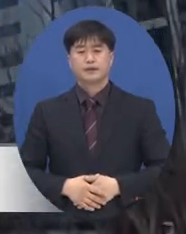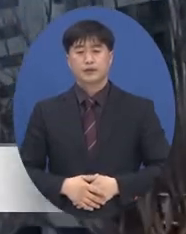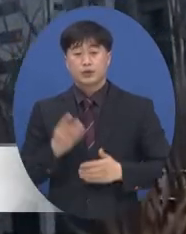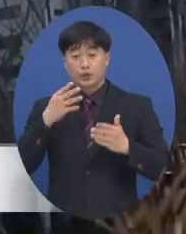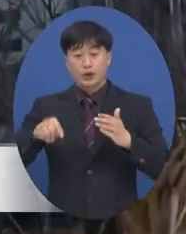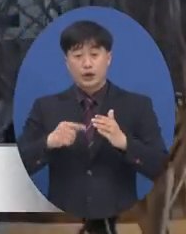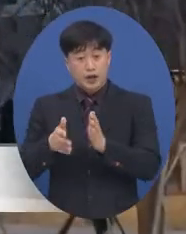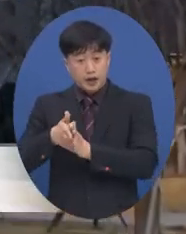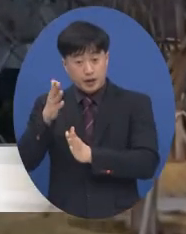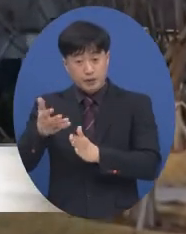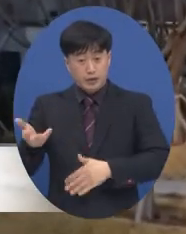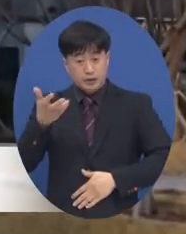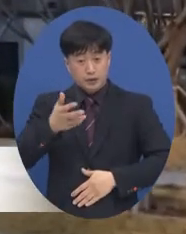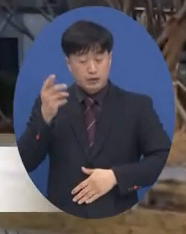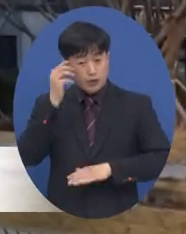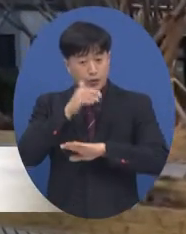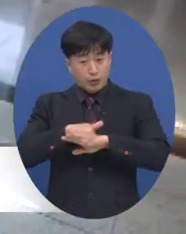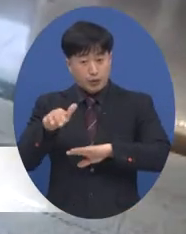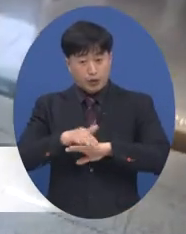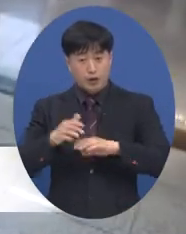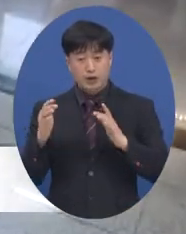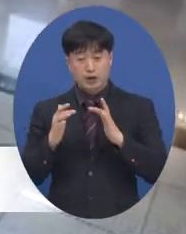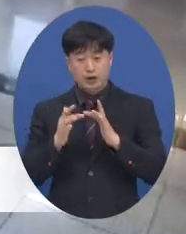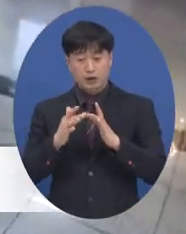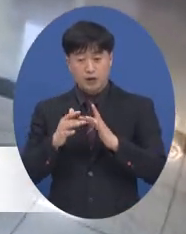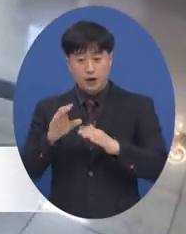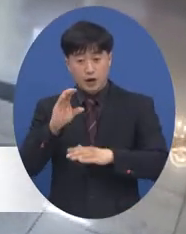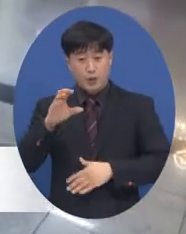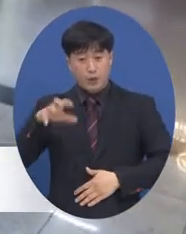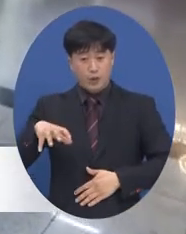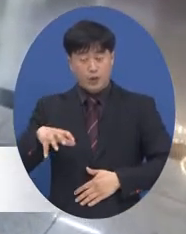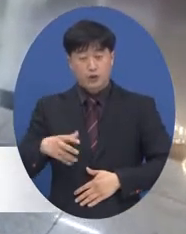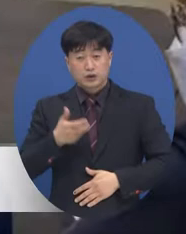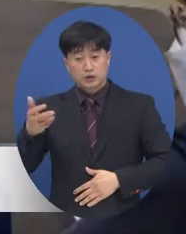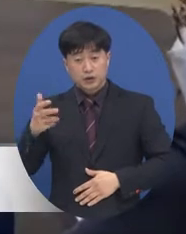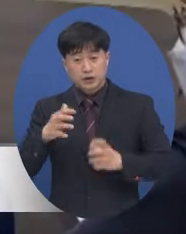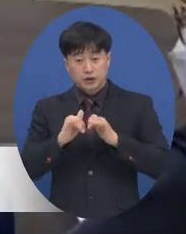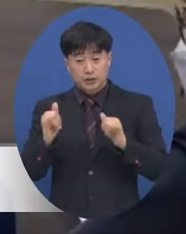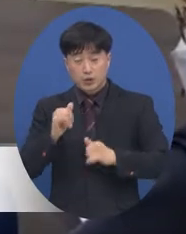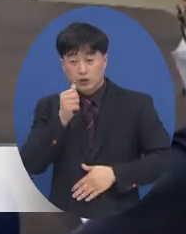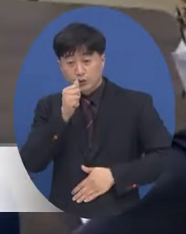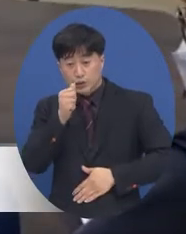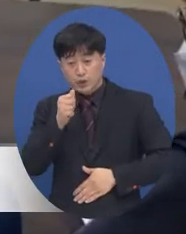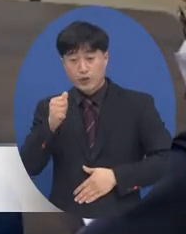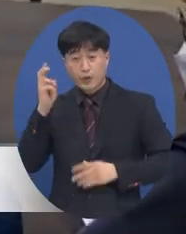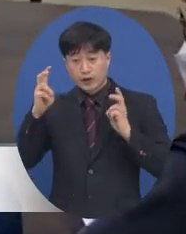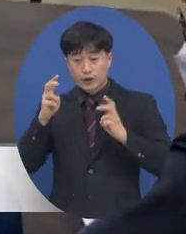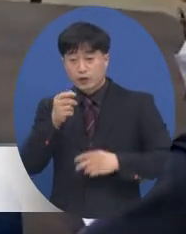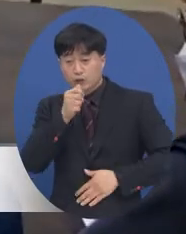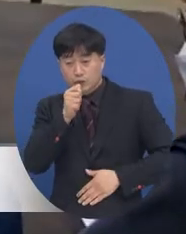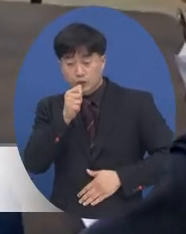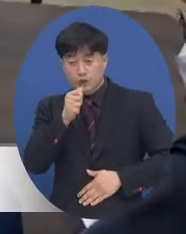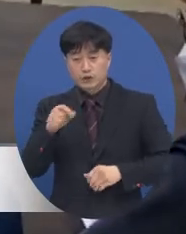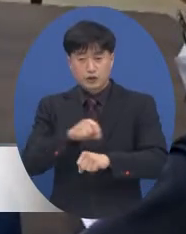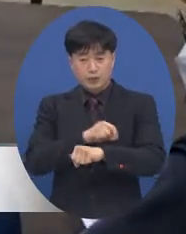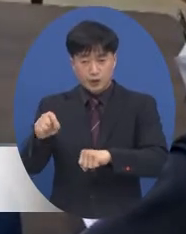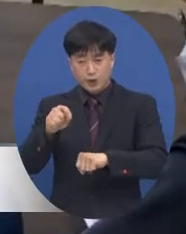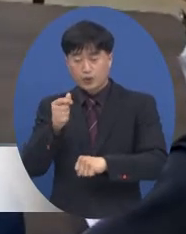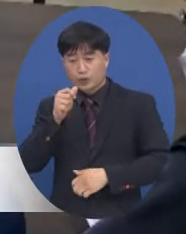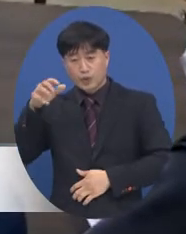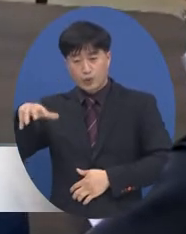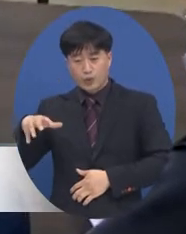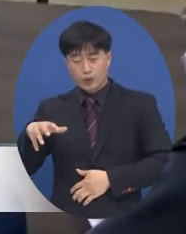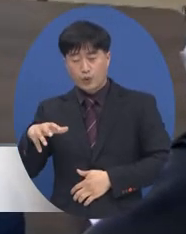도내 한 아파트 입주 예정자 온라인 카페에서 입주자들에게 부동산 중개업소를 소개하며 특정 중개업소에게만